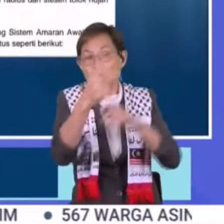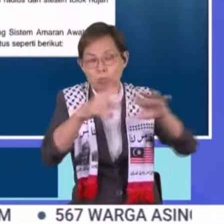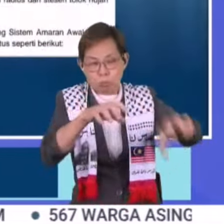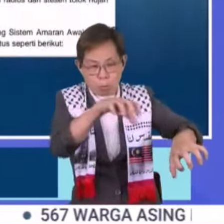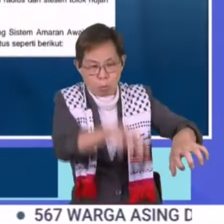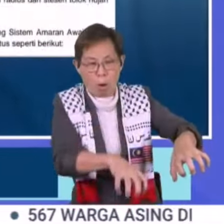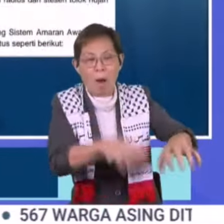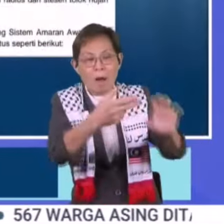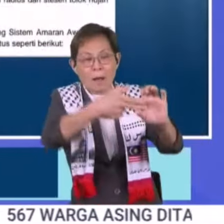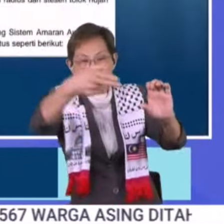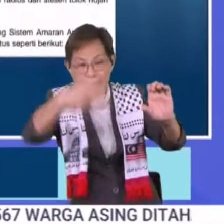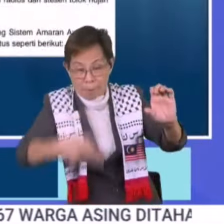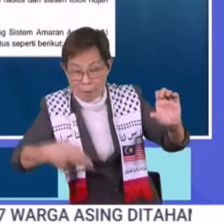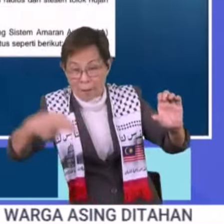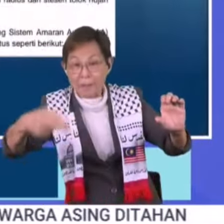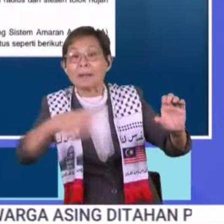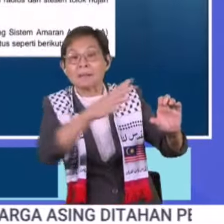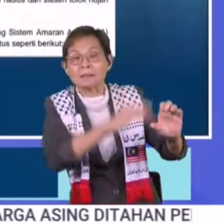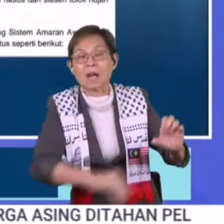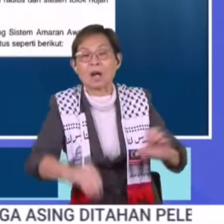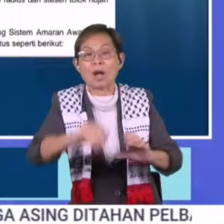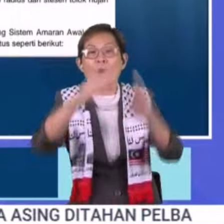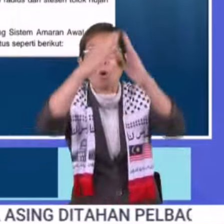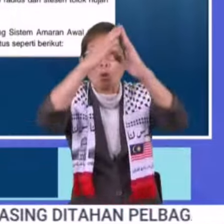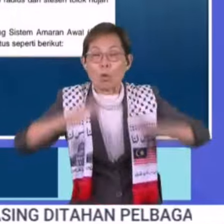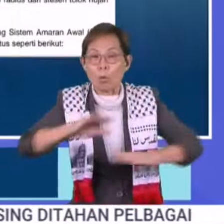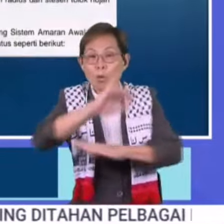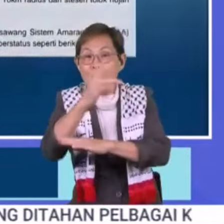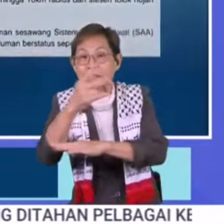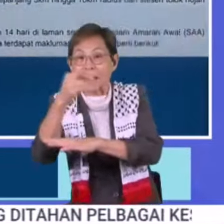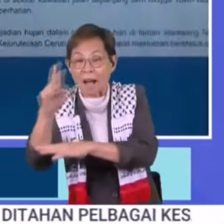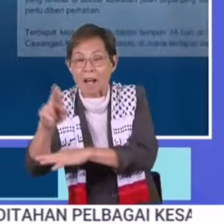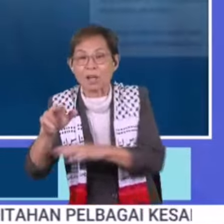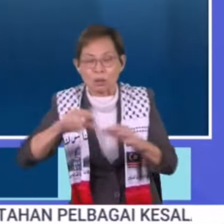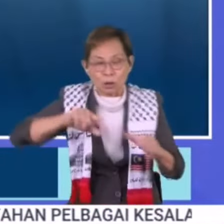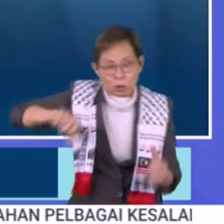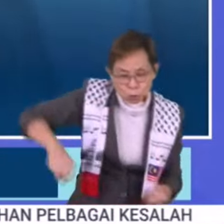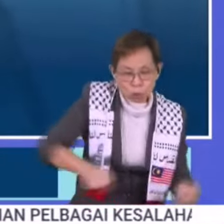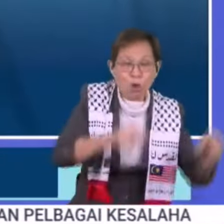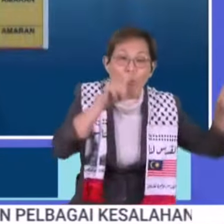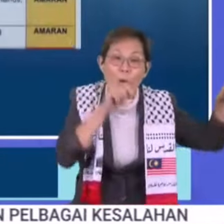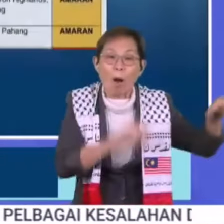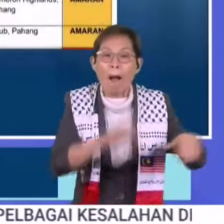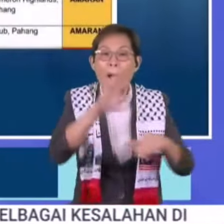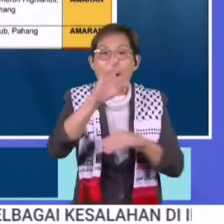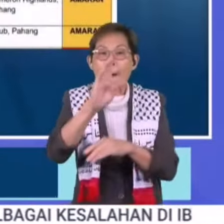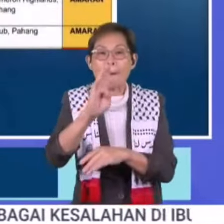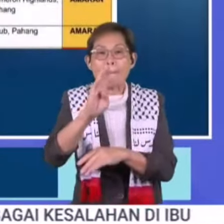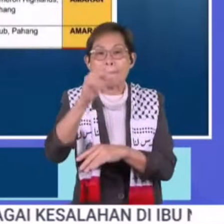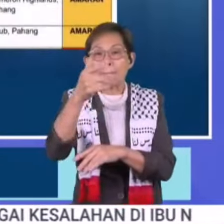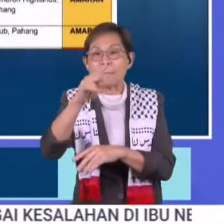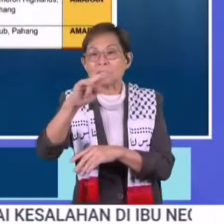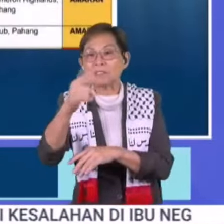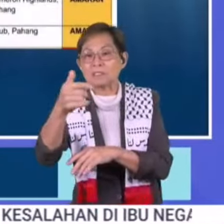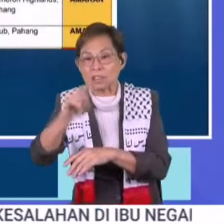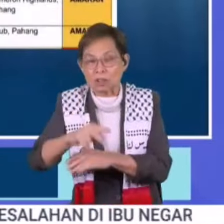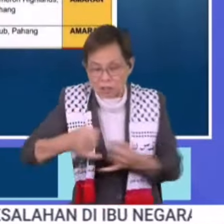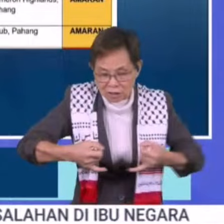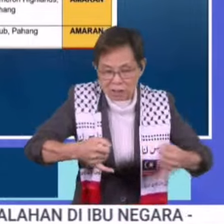di daerah Cameron Highlands iaitu kuarters JKR Sungai Burung, Brincang dan Seksyen 15 Jalan